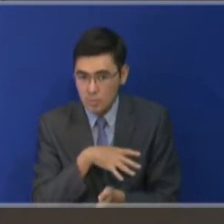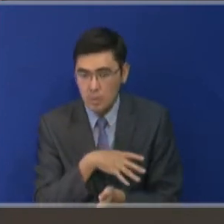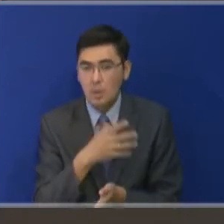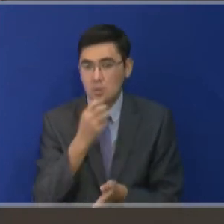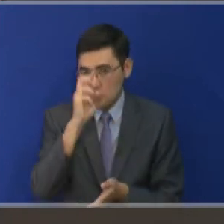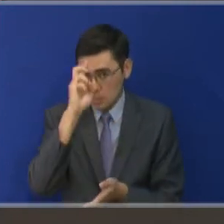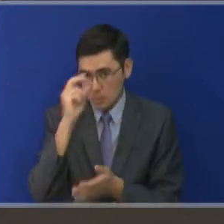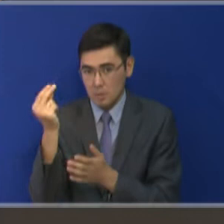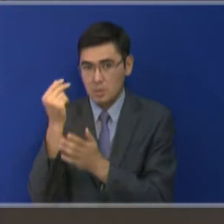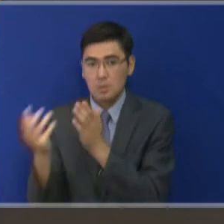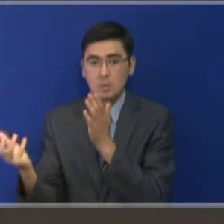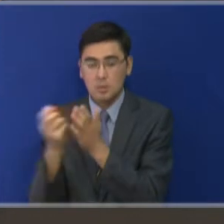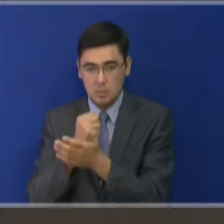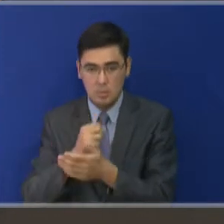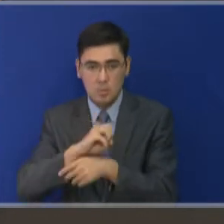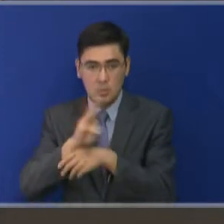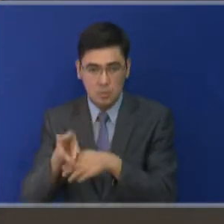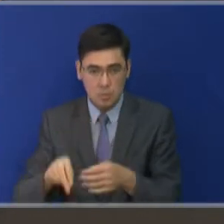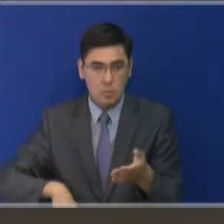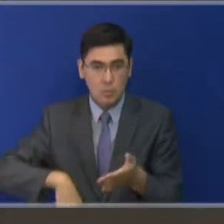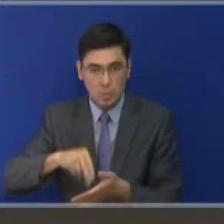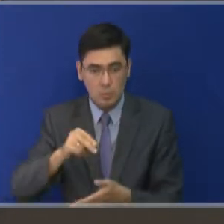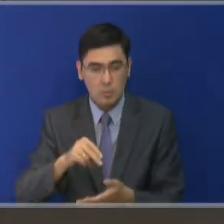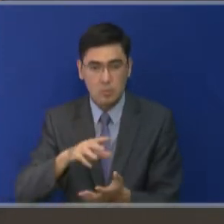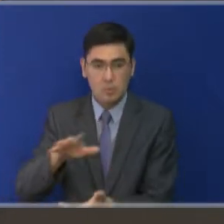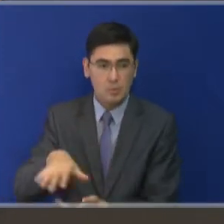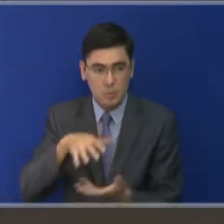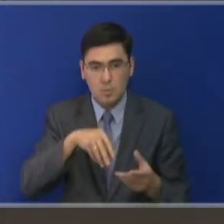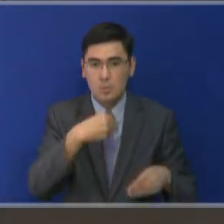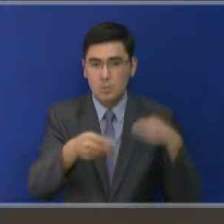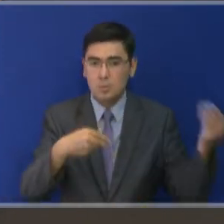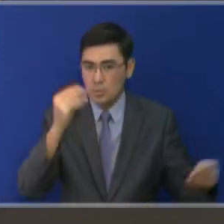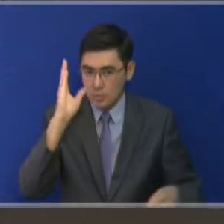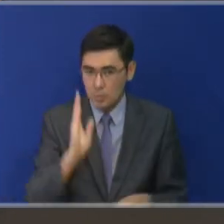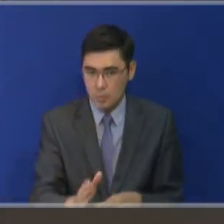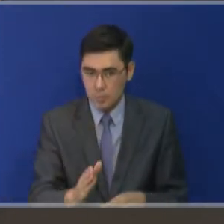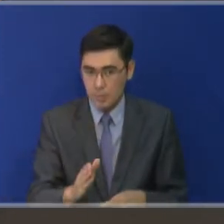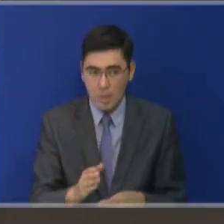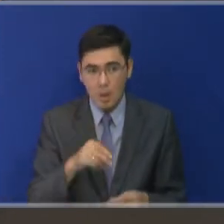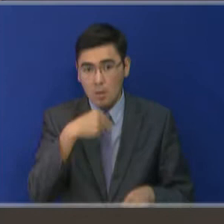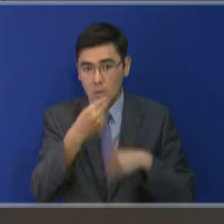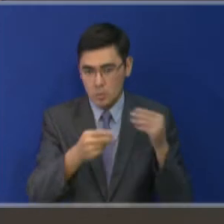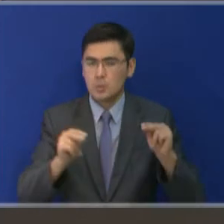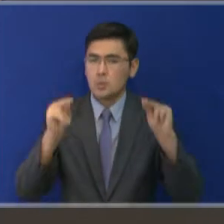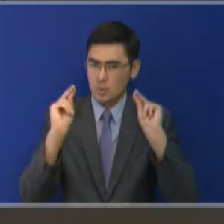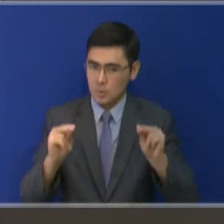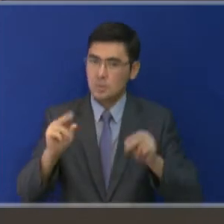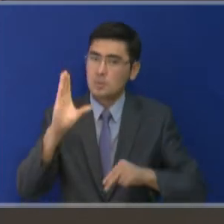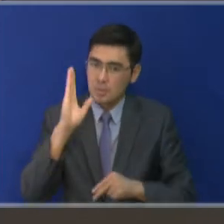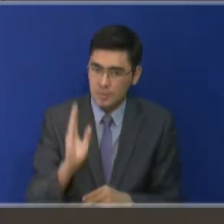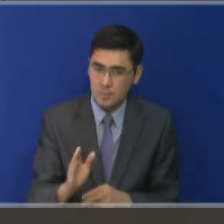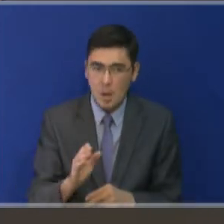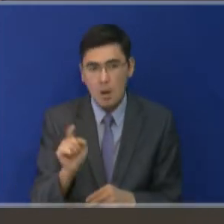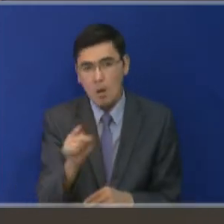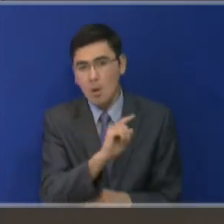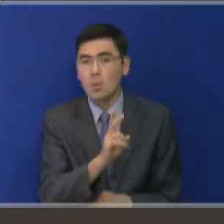республикалық бюджеттен қаражат бөлінді. Сатып алуды білім басқармасы жүзеге асырды. Компьютерлерді тарату ашық түрде жүргізіледі. Оның кімдерге